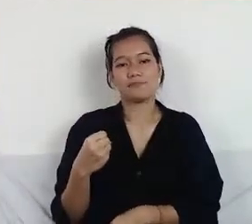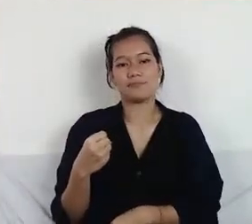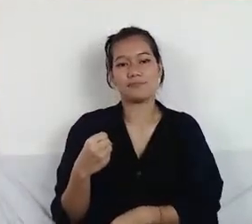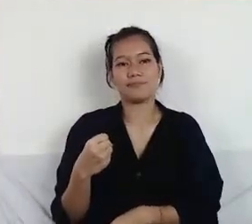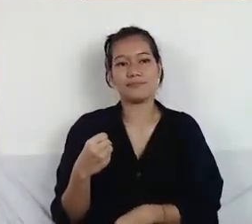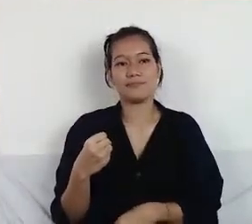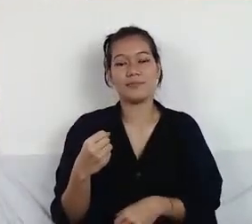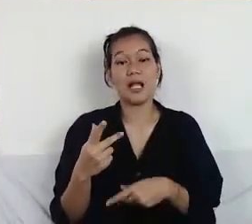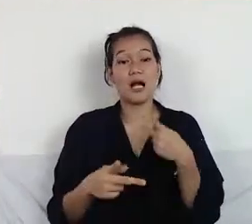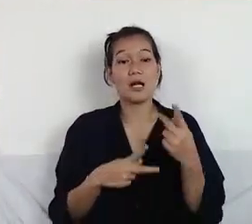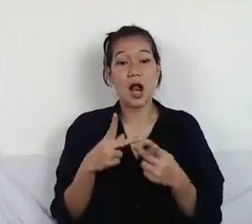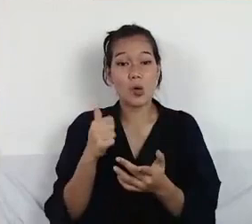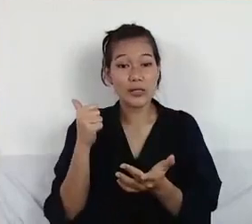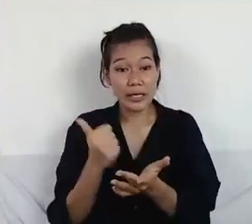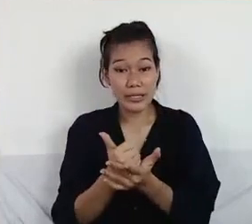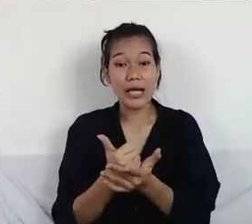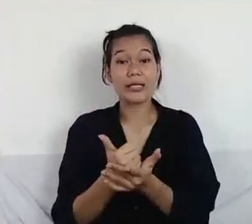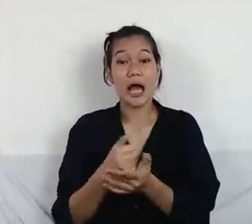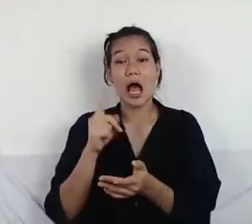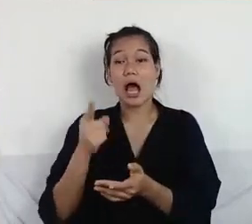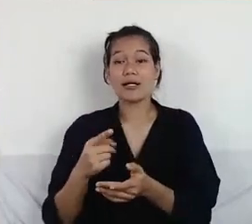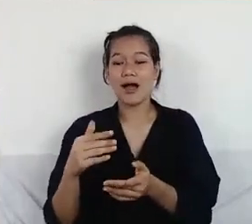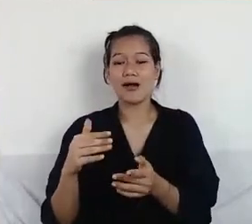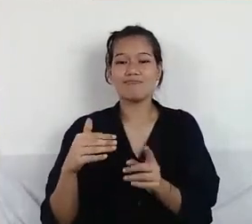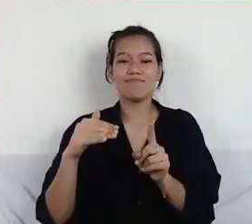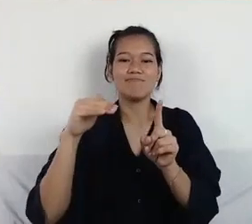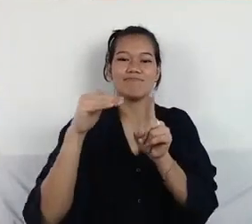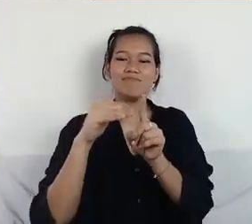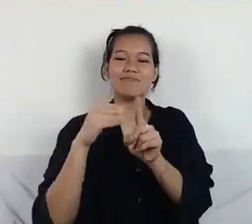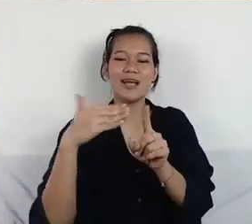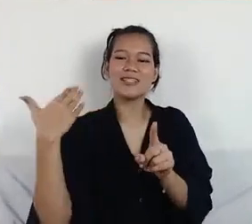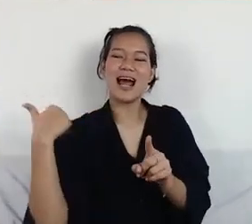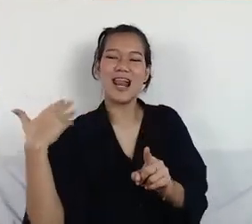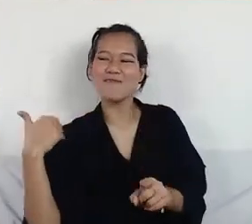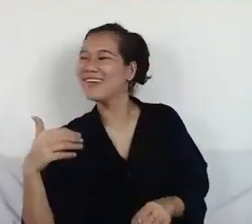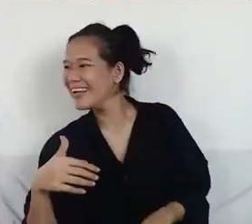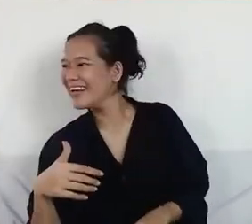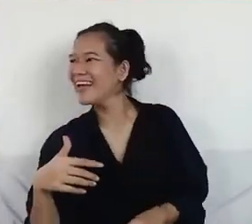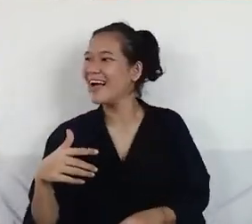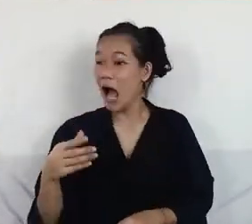Kalau ternyata begitu dikasih salam, rica-rica.